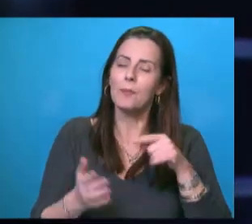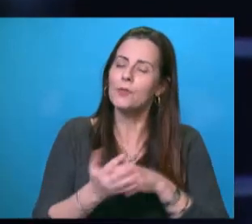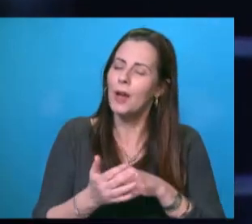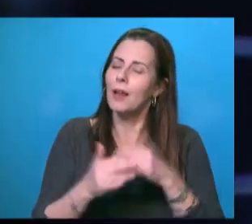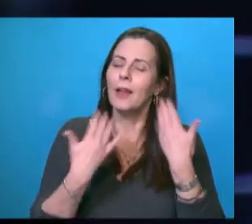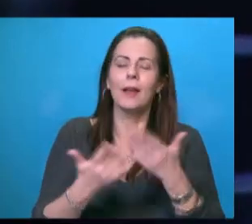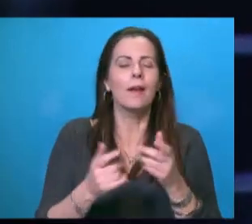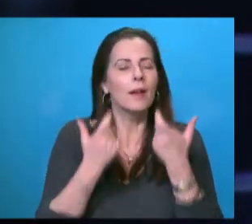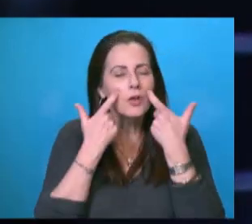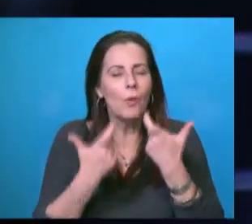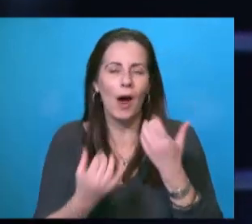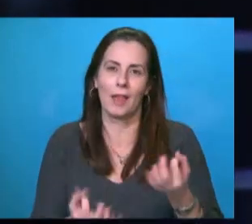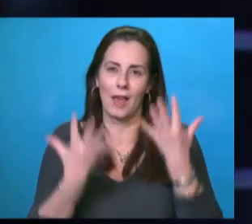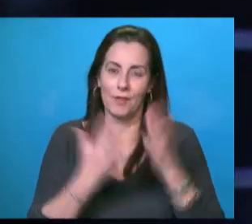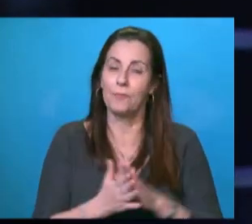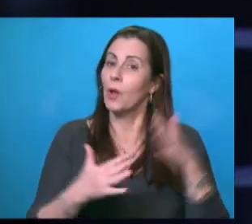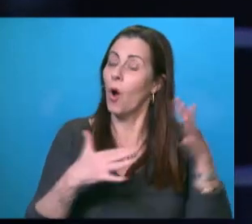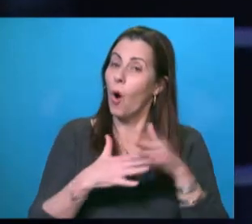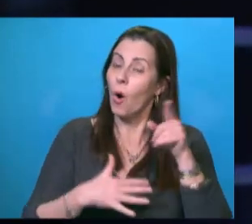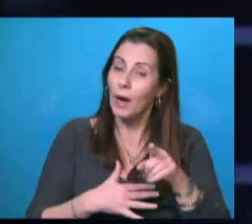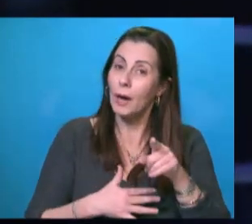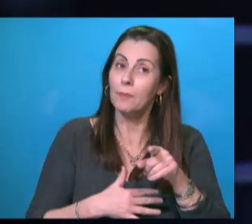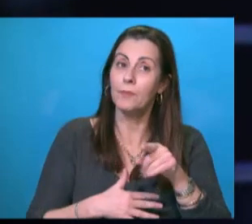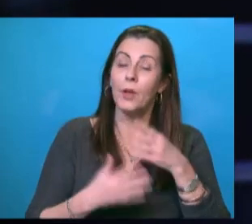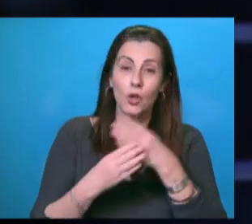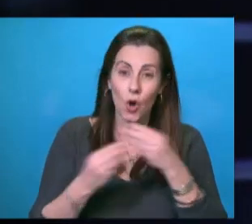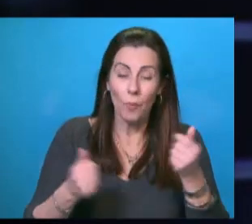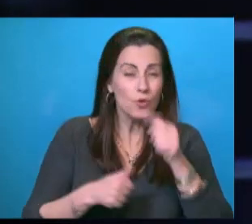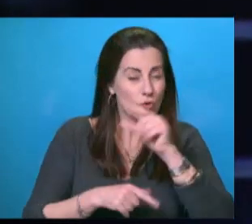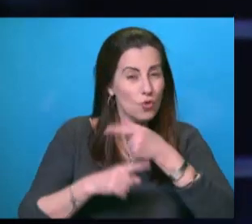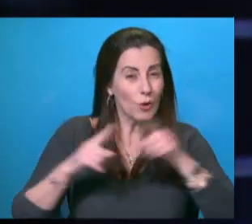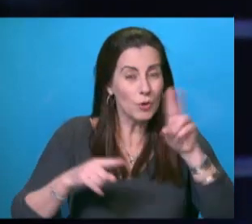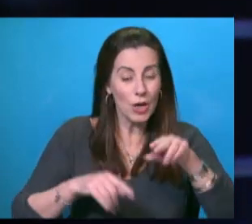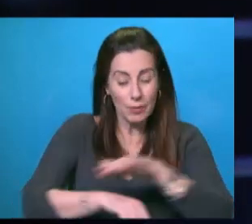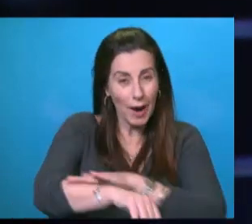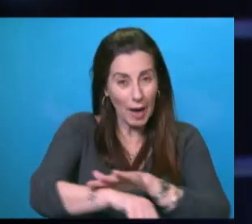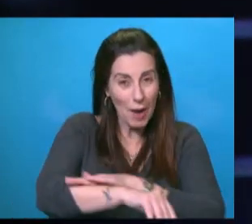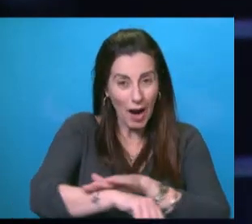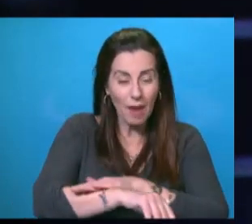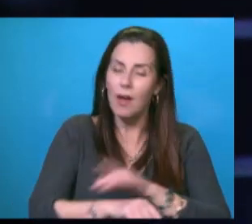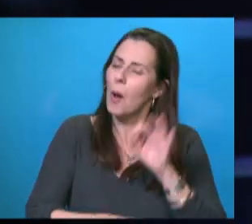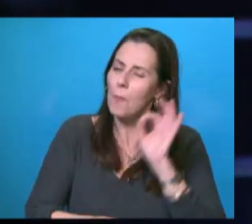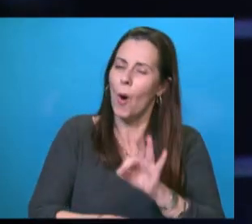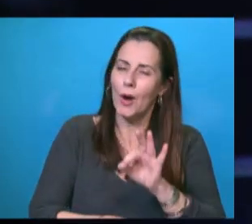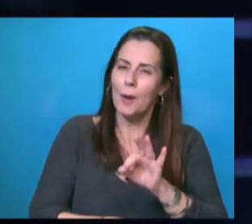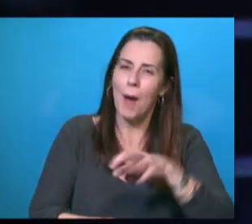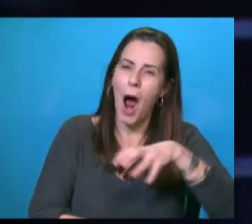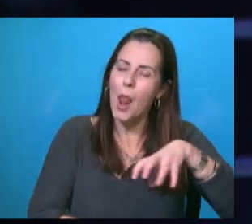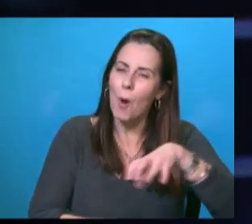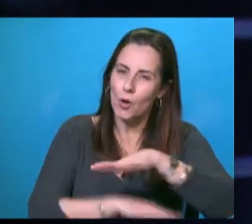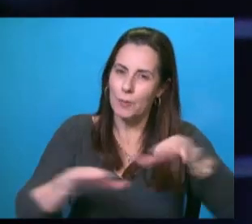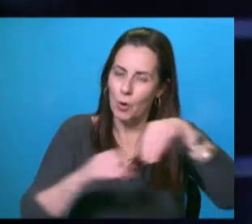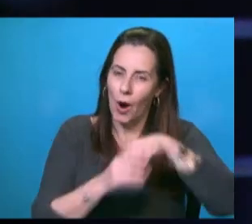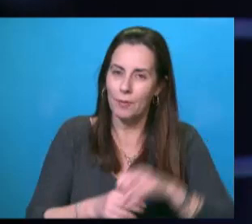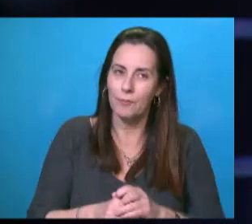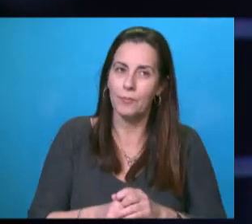דווקא לטבע. חוקרים בפלאו מאמינים שחומרים שונים שישנם בתכשירים האלה פוגעים בשוניות האלמוגים שבאים. העונש